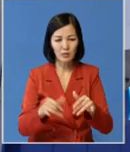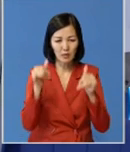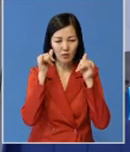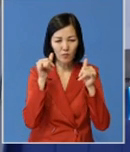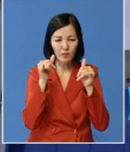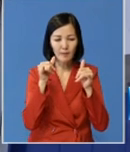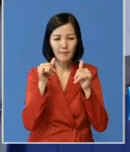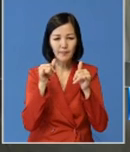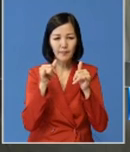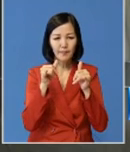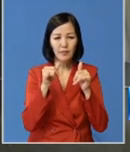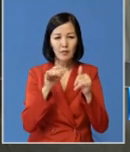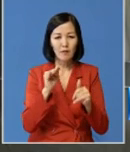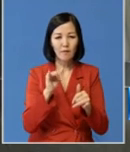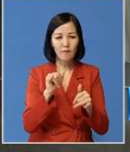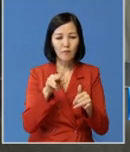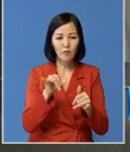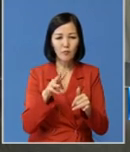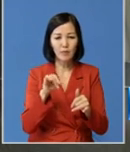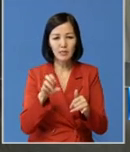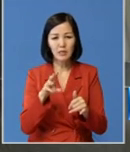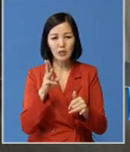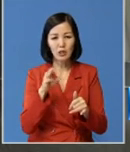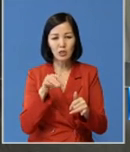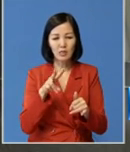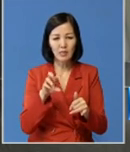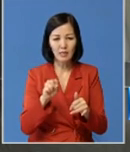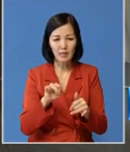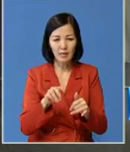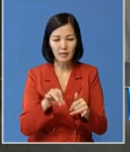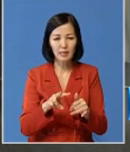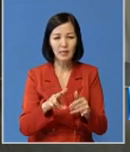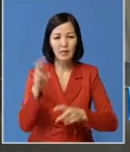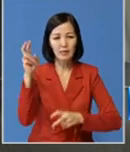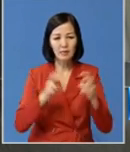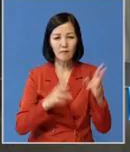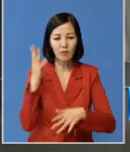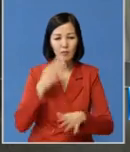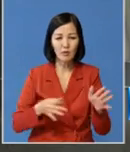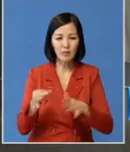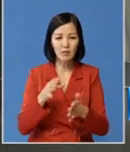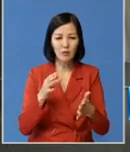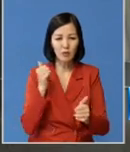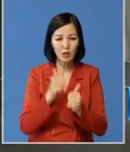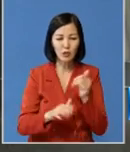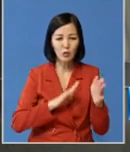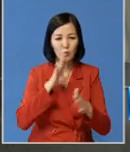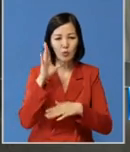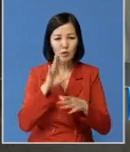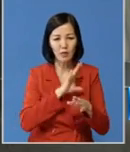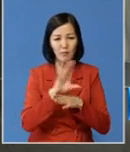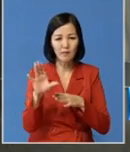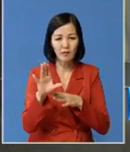нас клиент это фудмастер и ТО «Шинлайн». Завод находится, естественно, в Алматинской области. Каждое утро у нас идет